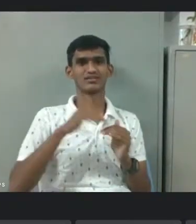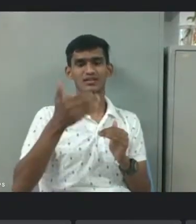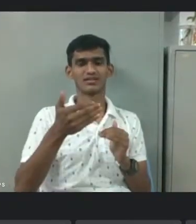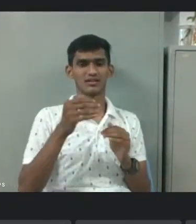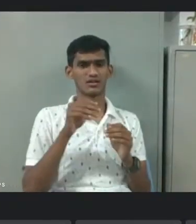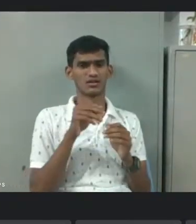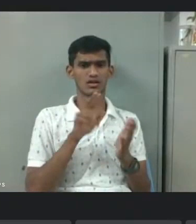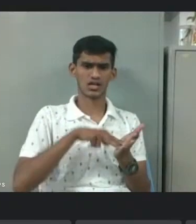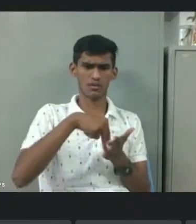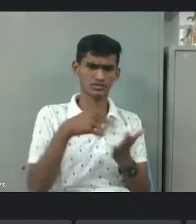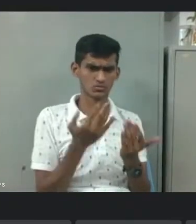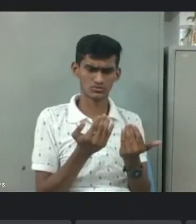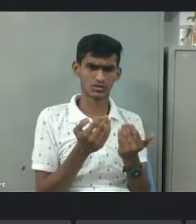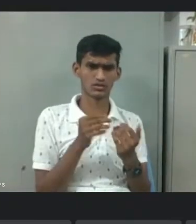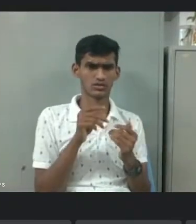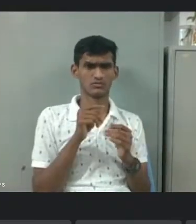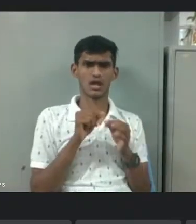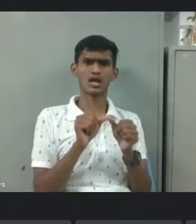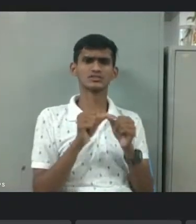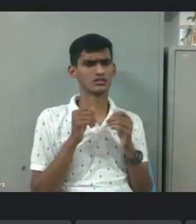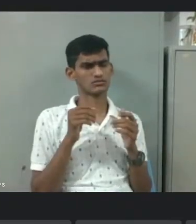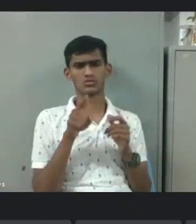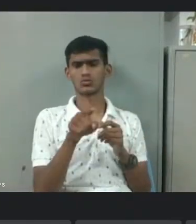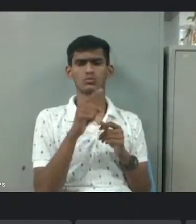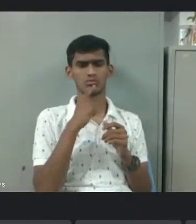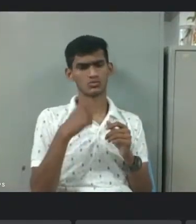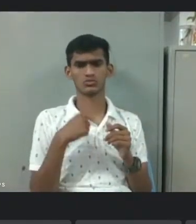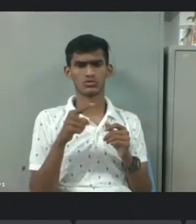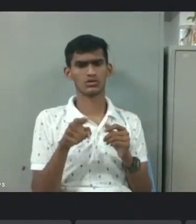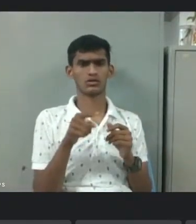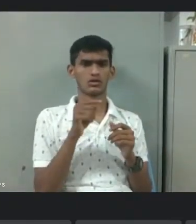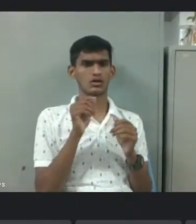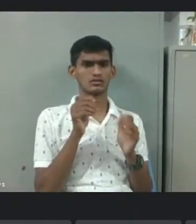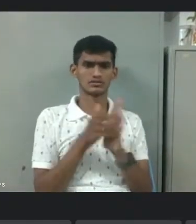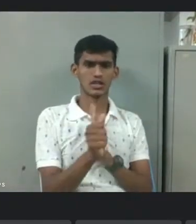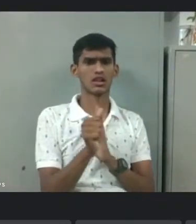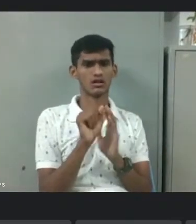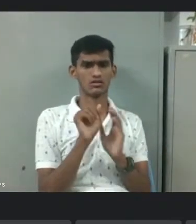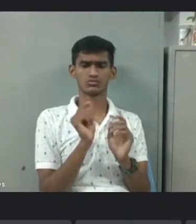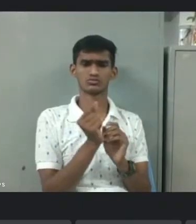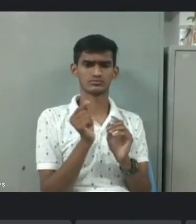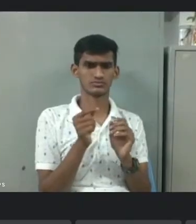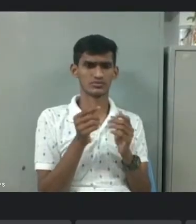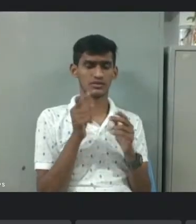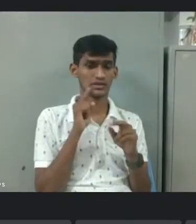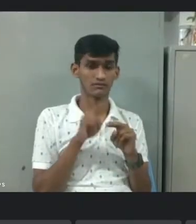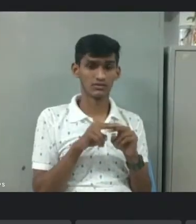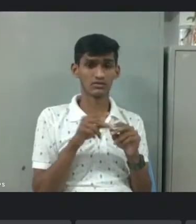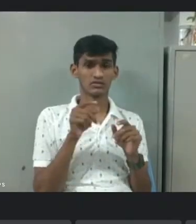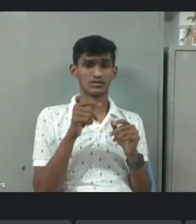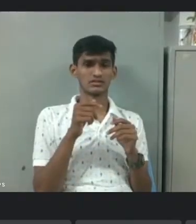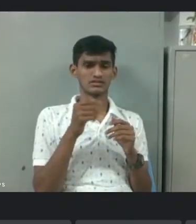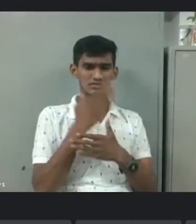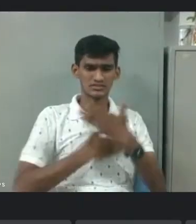ചോദിച്ചു. അവരുടെ കഴിവുകളുടെ അടിസ്ഥാനത്തിലാണ് പോസിബിലിറ്റി ഉള്ളതെന്ന് മാം പറഞ്ഞു. അപ്പോൾ നമുക്കൊരു ചോദ്യം നിൽക്കുന്നു, തീരെ സിവിയറായ കുഞ്ഞുങ്ങളെ നമ്മൾക്ക്